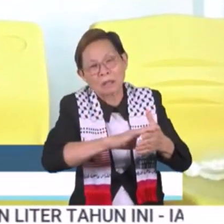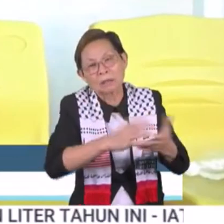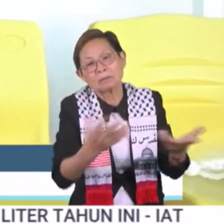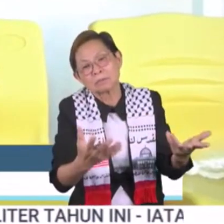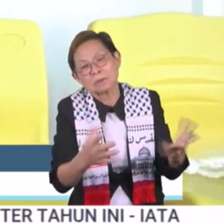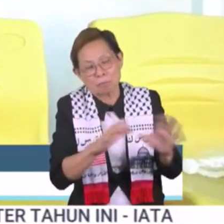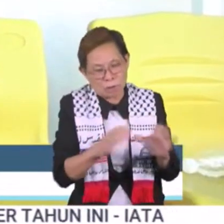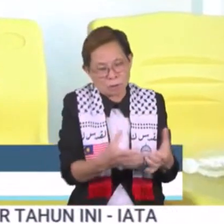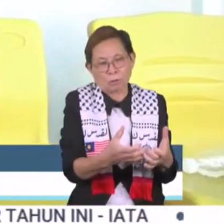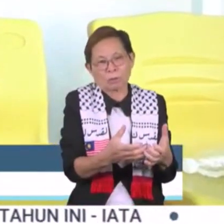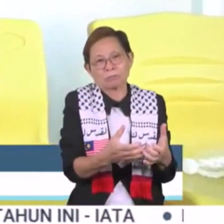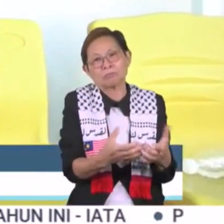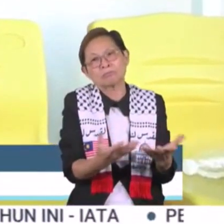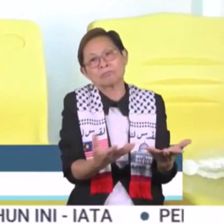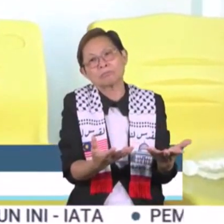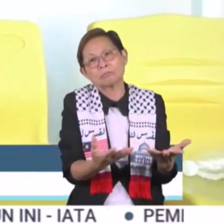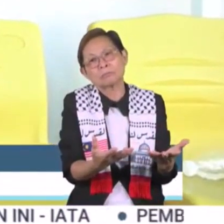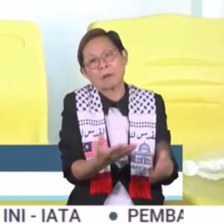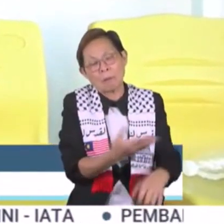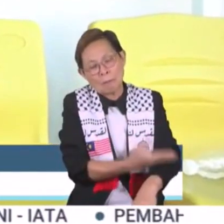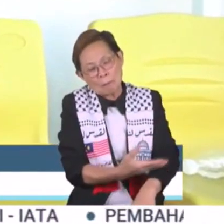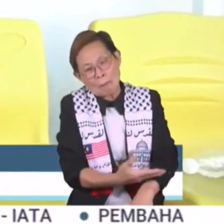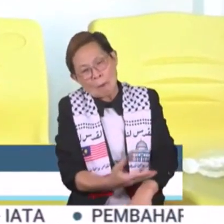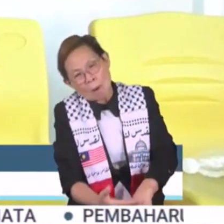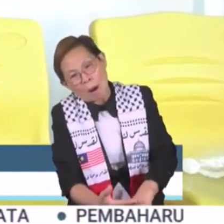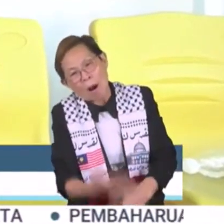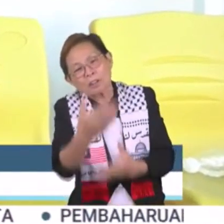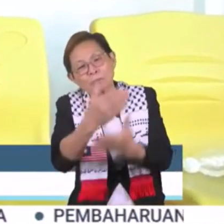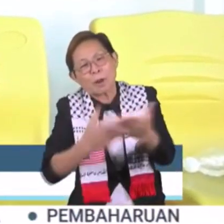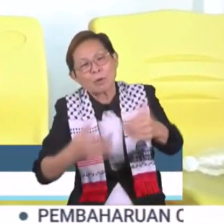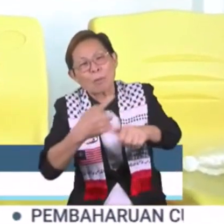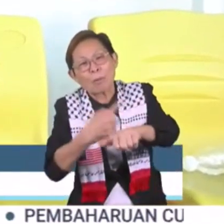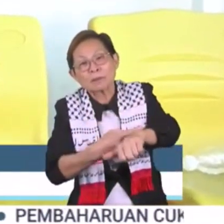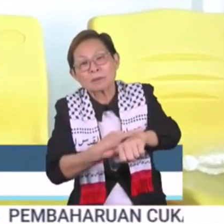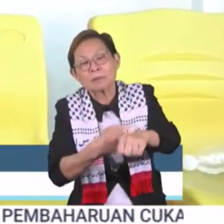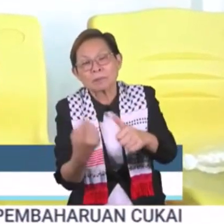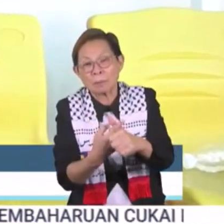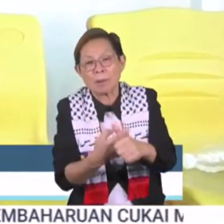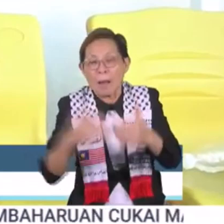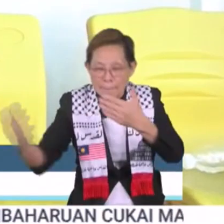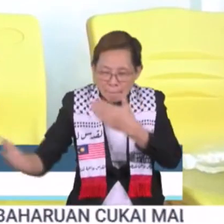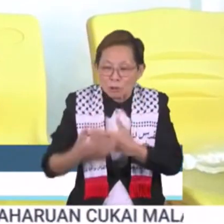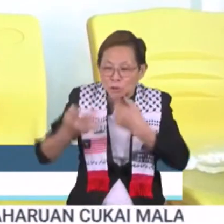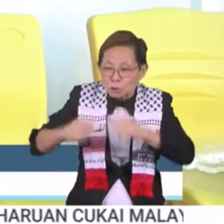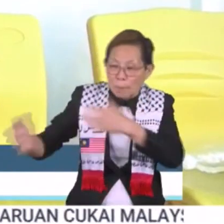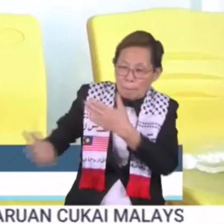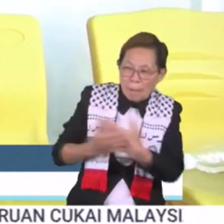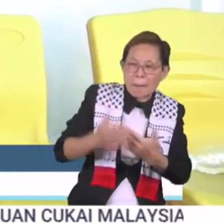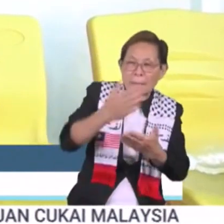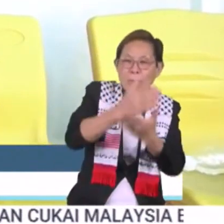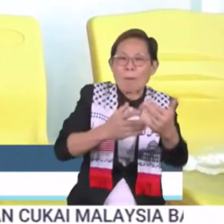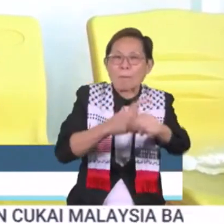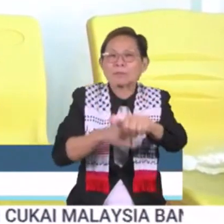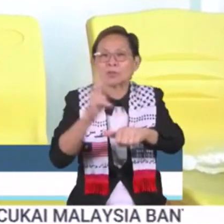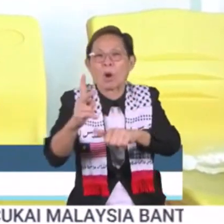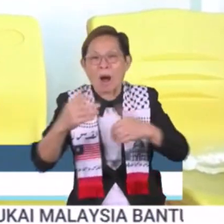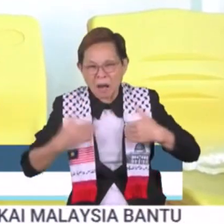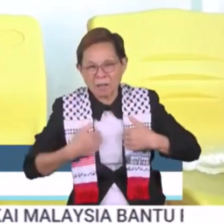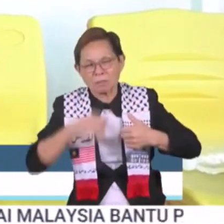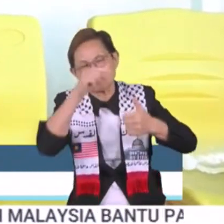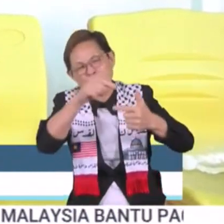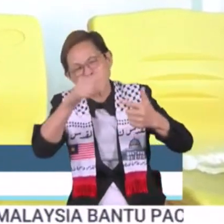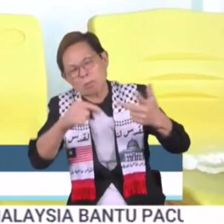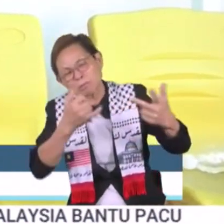momentum pasukan terus drop pada separuh masa yang pertama. Cuba comeback separuh masa yang kedua tapi masih ada terdapat lagi